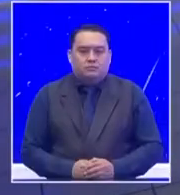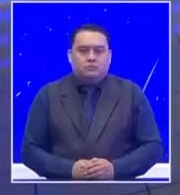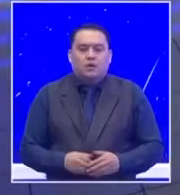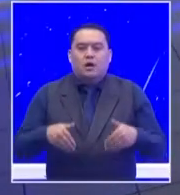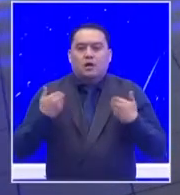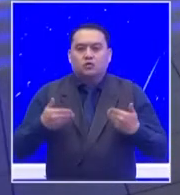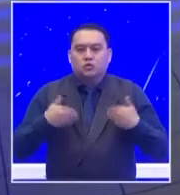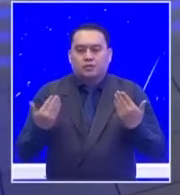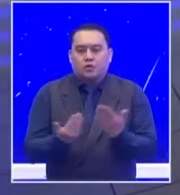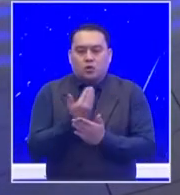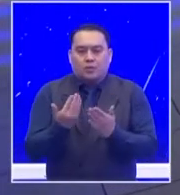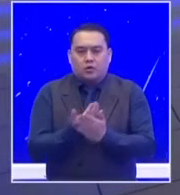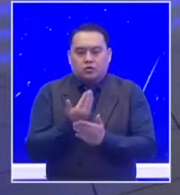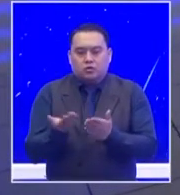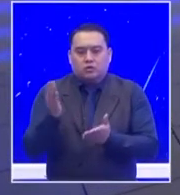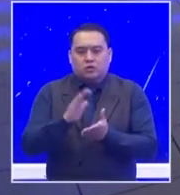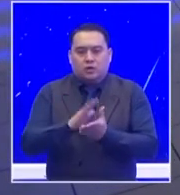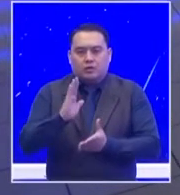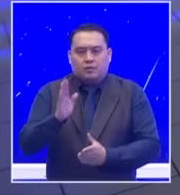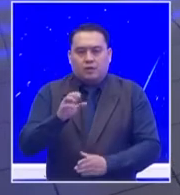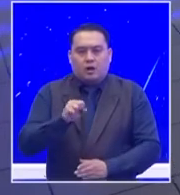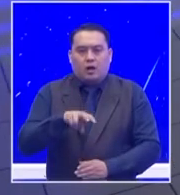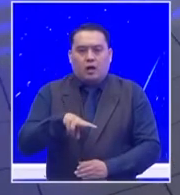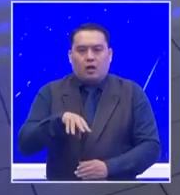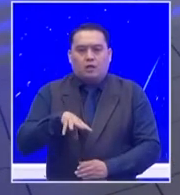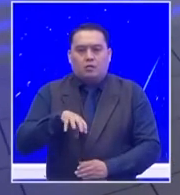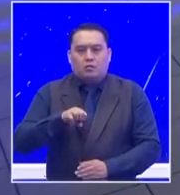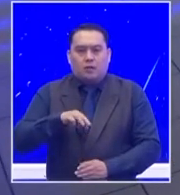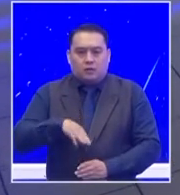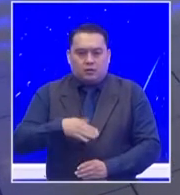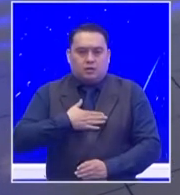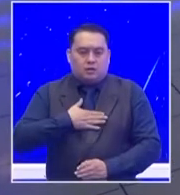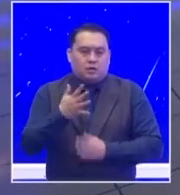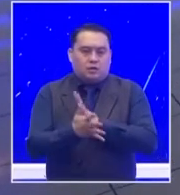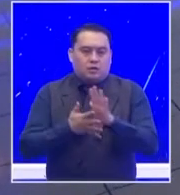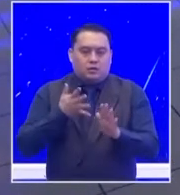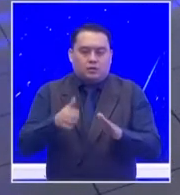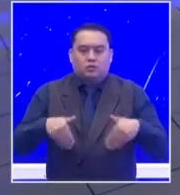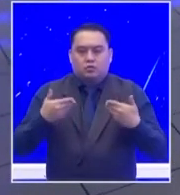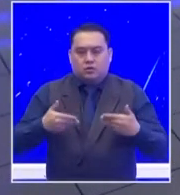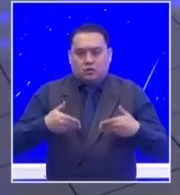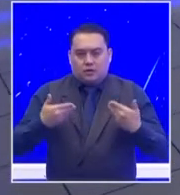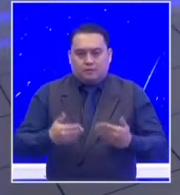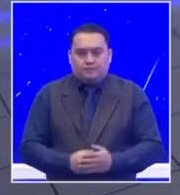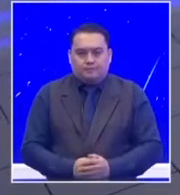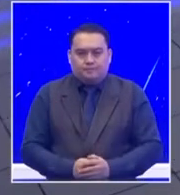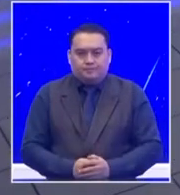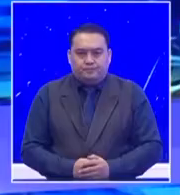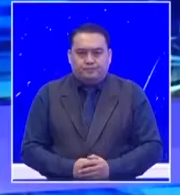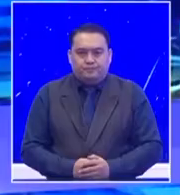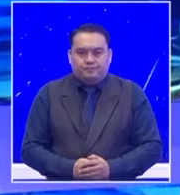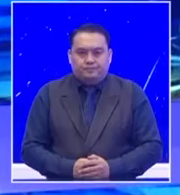Ассаламу алейкум, қадірменді көрермен, тікелей эфирде қорытынды жаңалықтар, студияда Алмат Хамид, сурдаудырмада Марат Жақсылық.